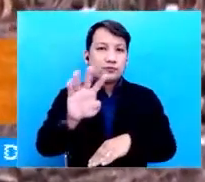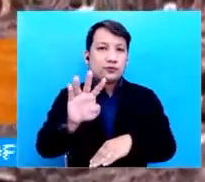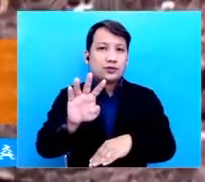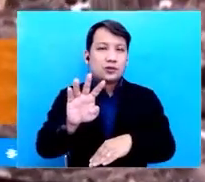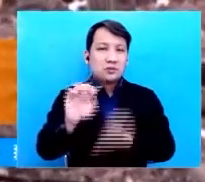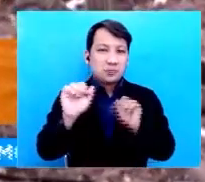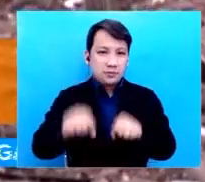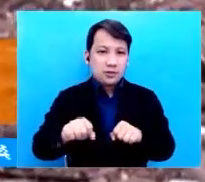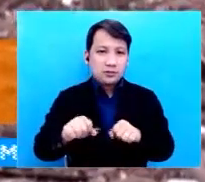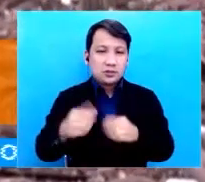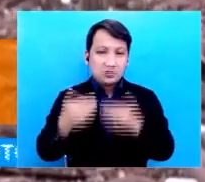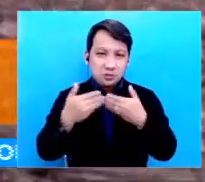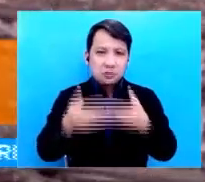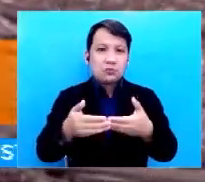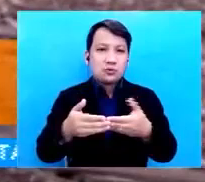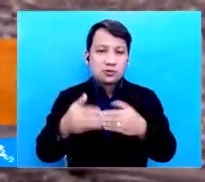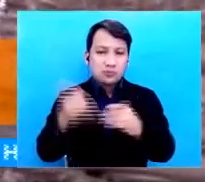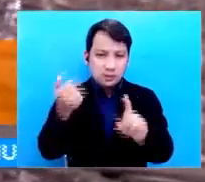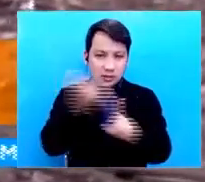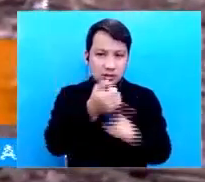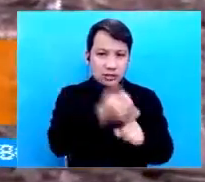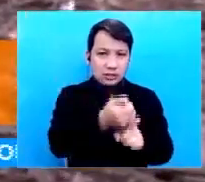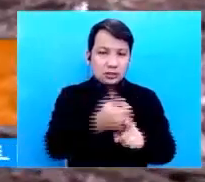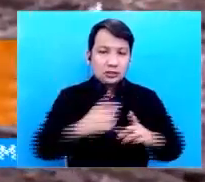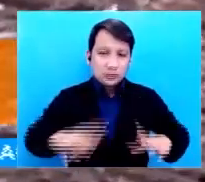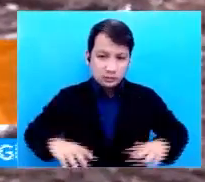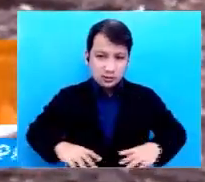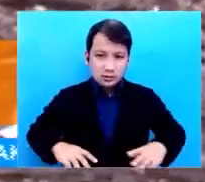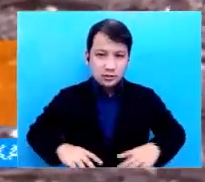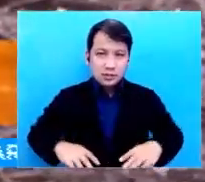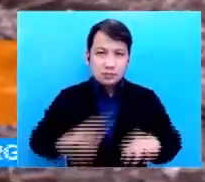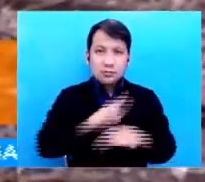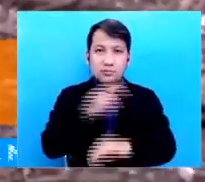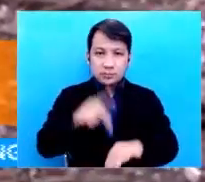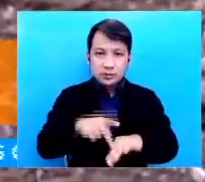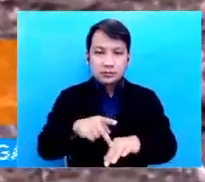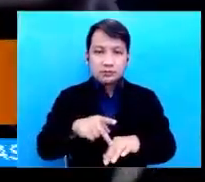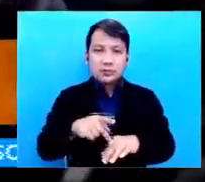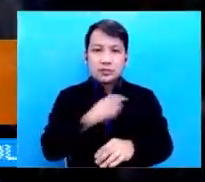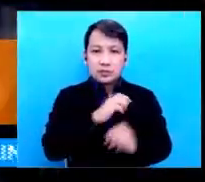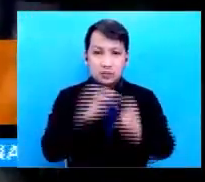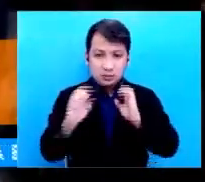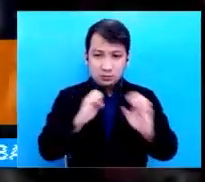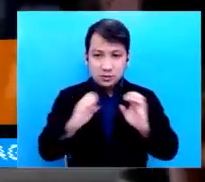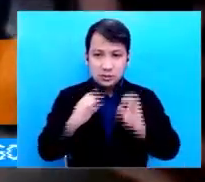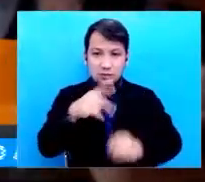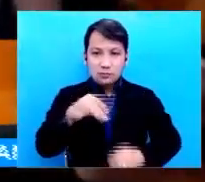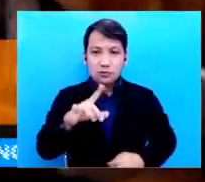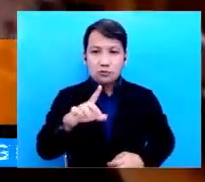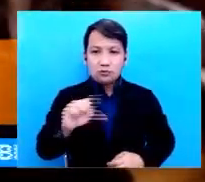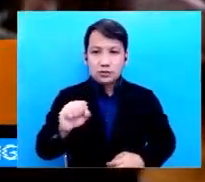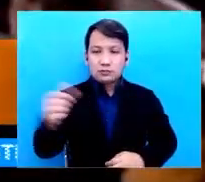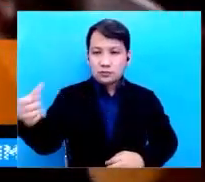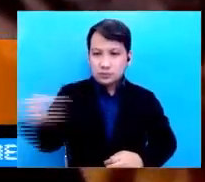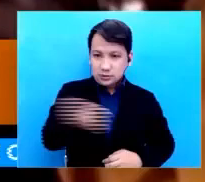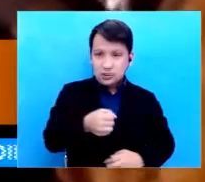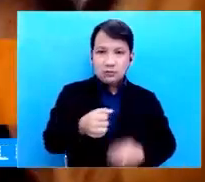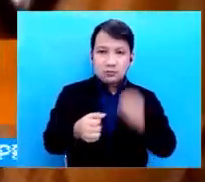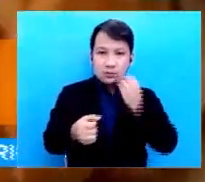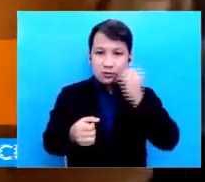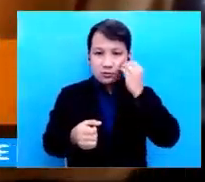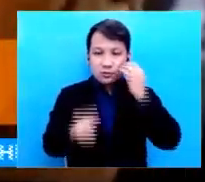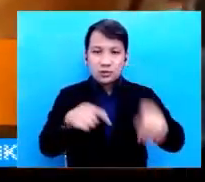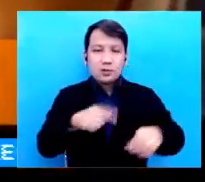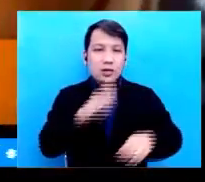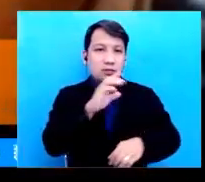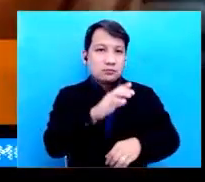kasunod ng tumitinding pagsalakay ng Russia. Ang Philippine Embassy sa Poland naman ang mag-aasikaso sa pag-uwi ng mga Pinoy na naiipit sa